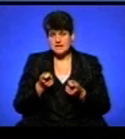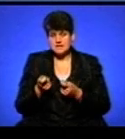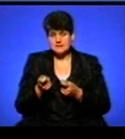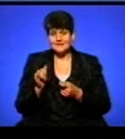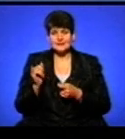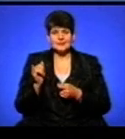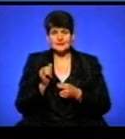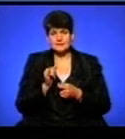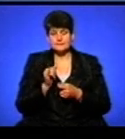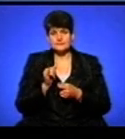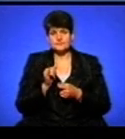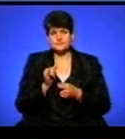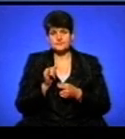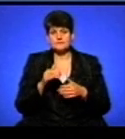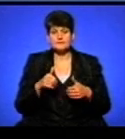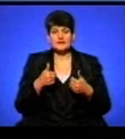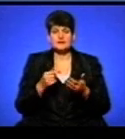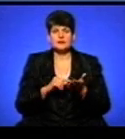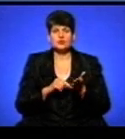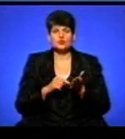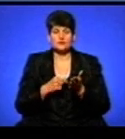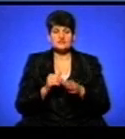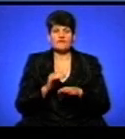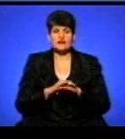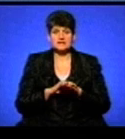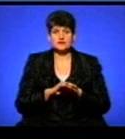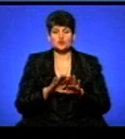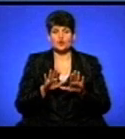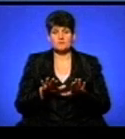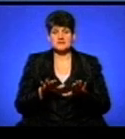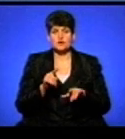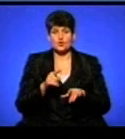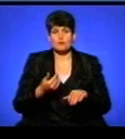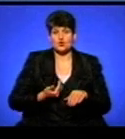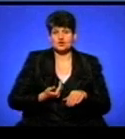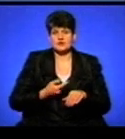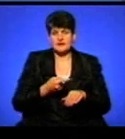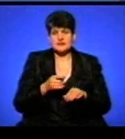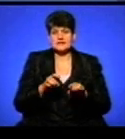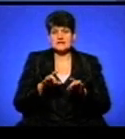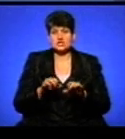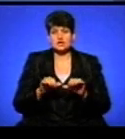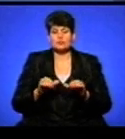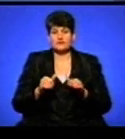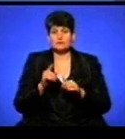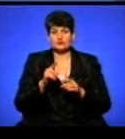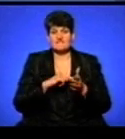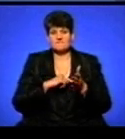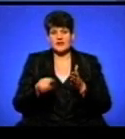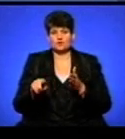і надати довідки з фактичного місця його проживання. І за рішенням комісії він буде